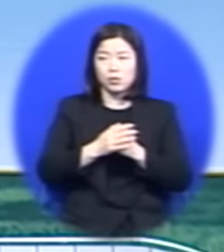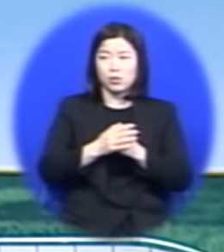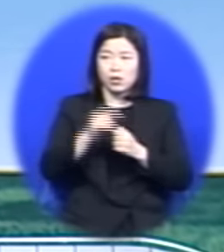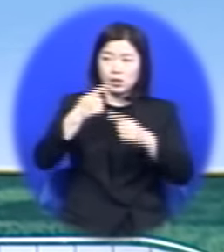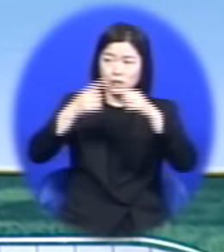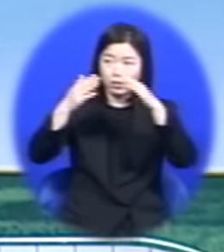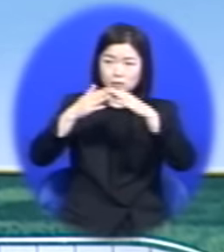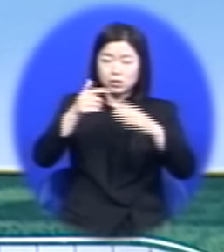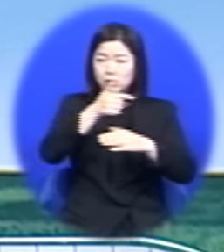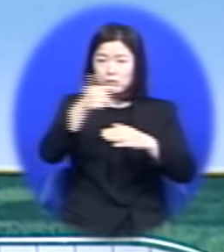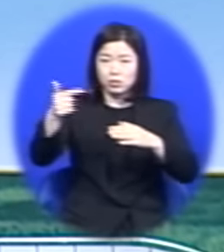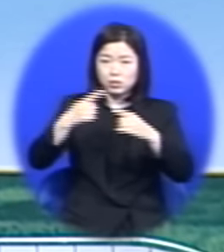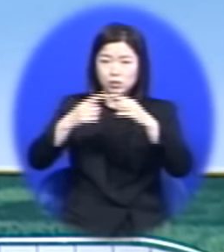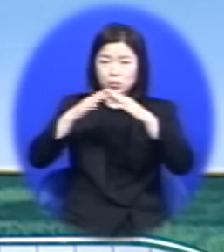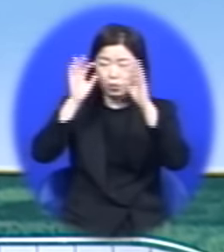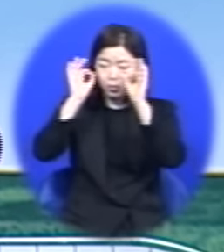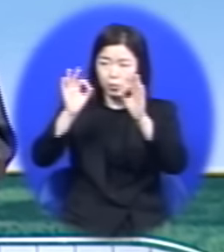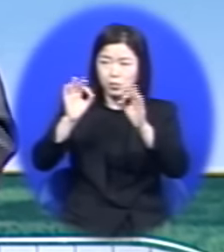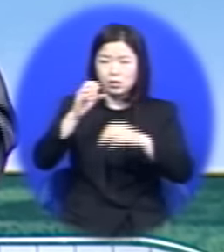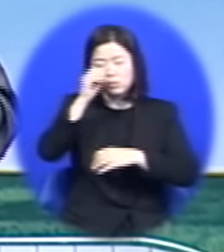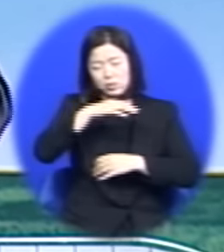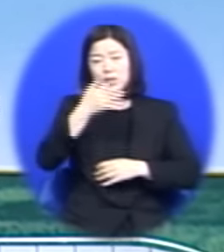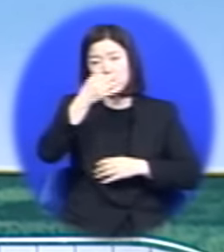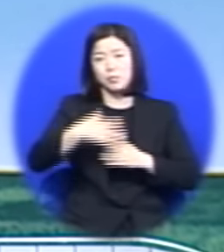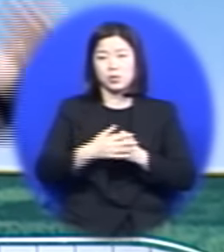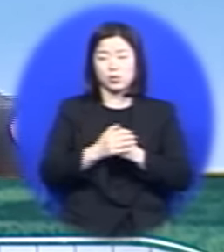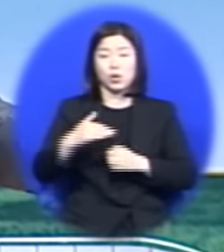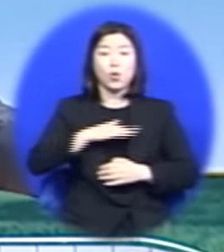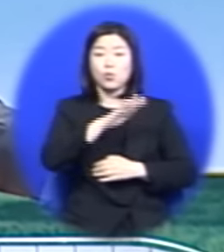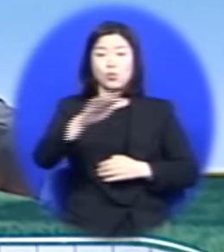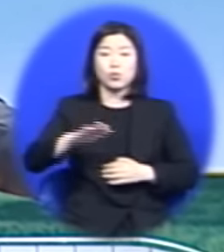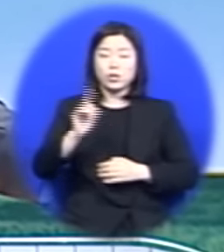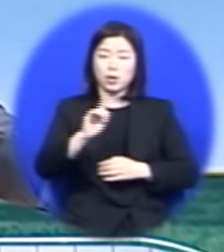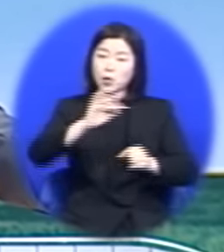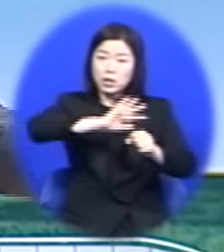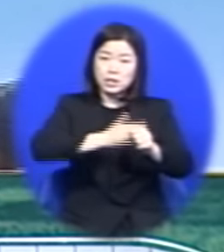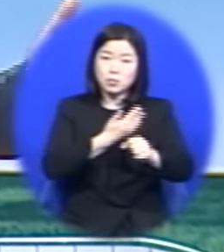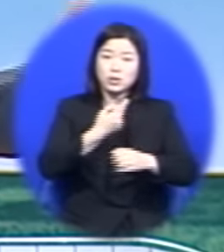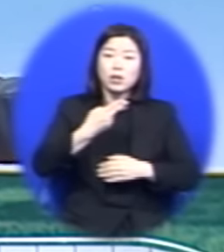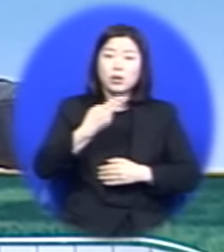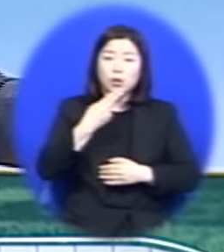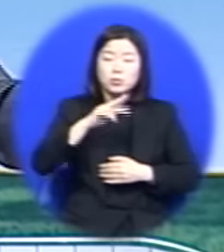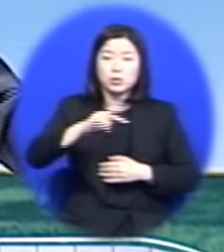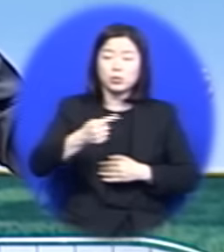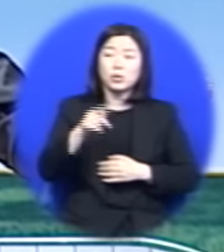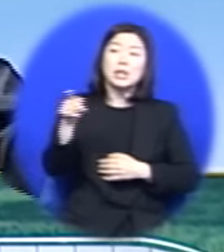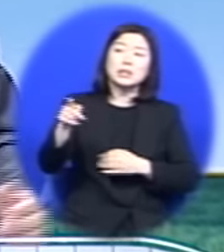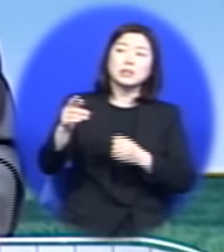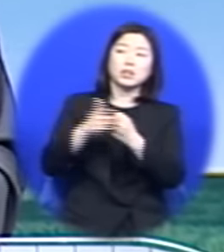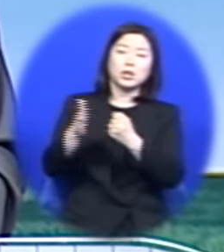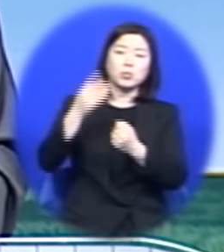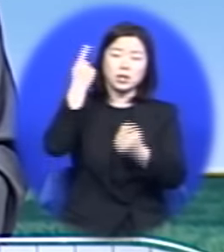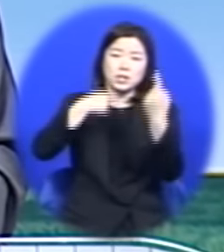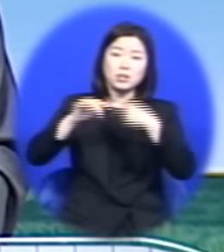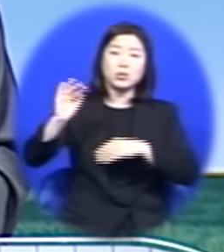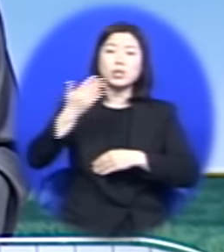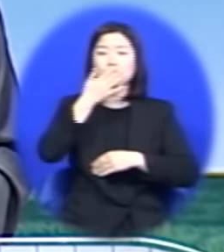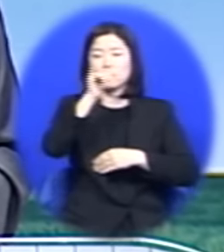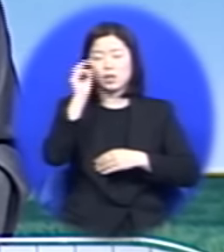괜히 힘든 거예요. 우리가 뭘 특별히 잘못한 거 없어도 그냥 그것 때문에 상처가 될 수도